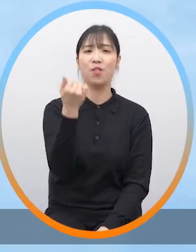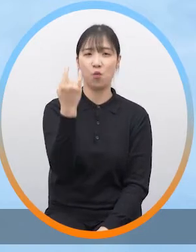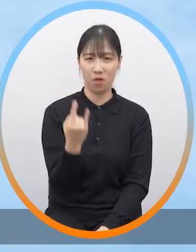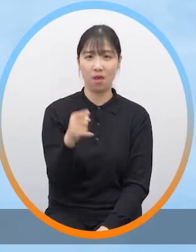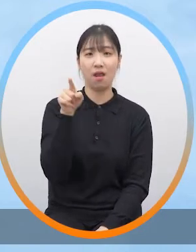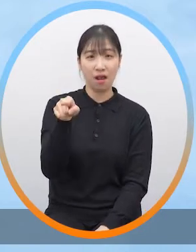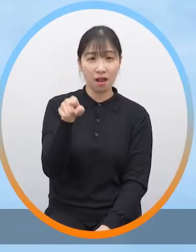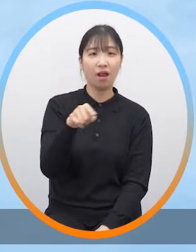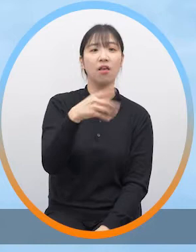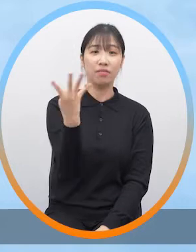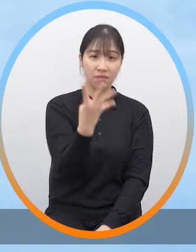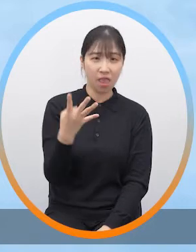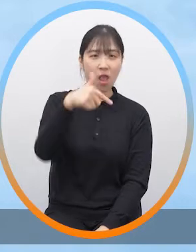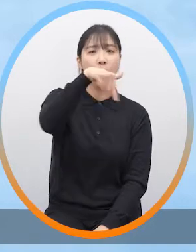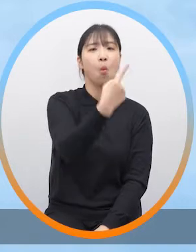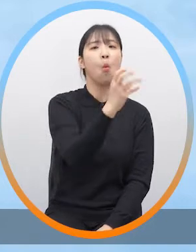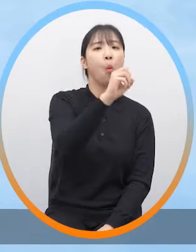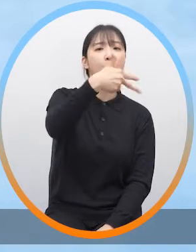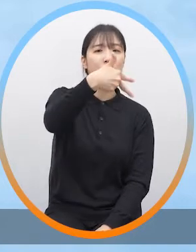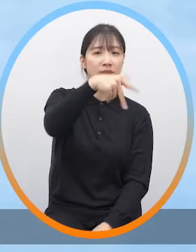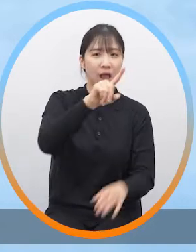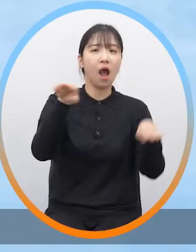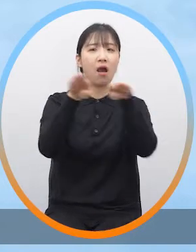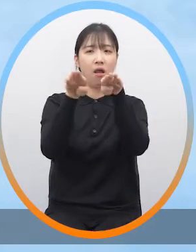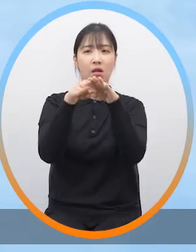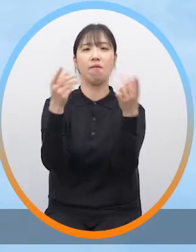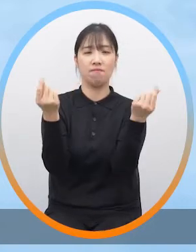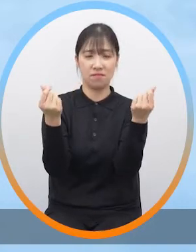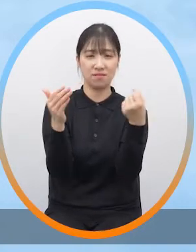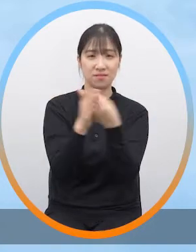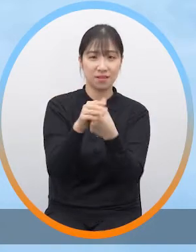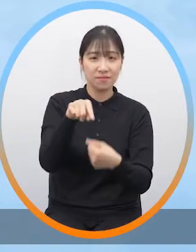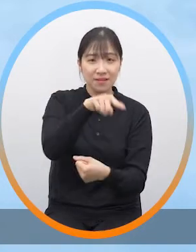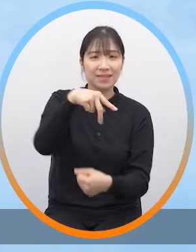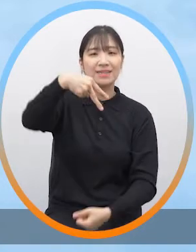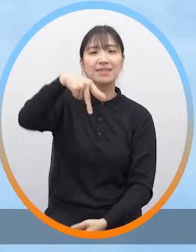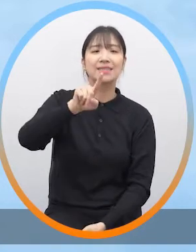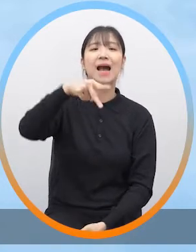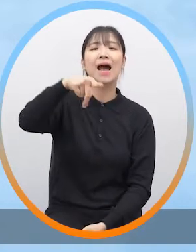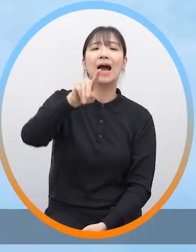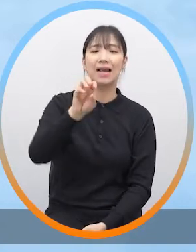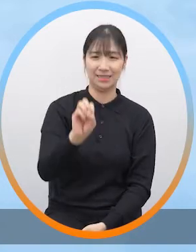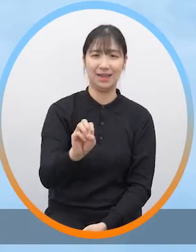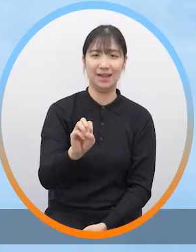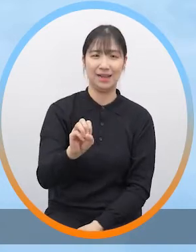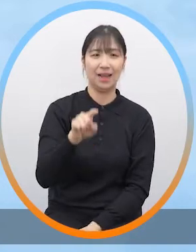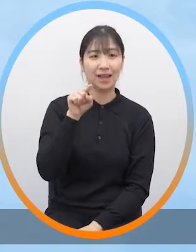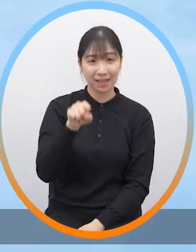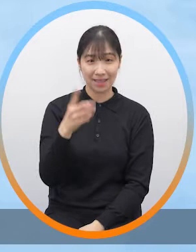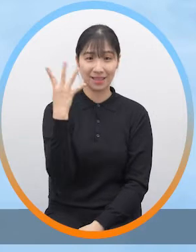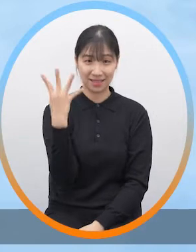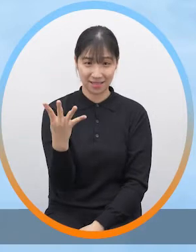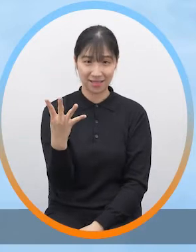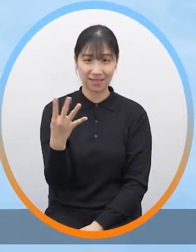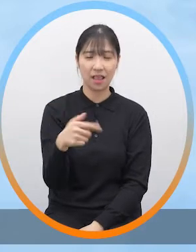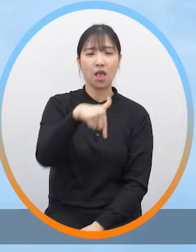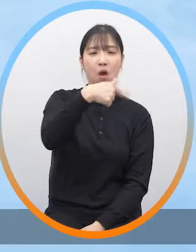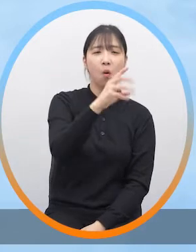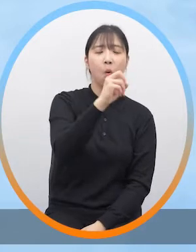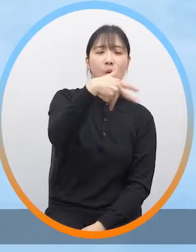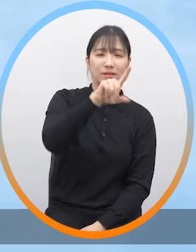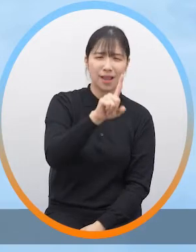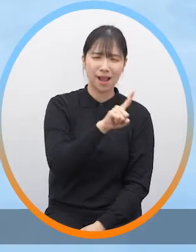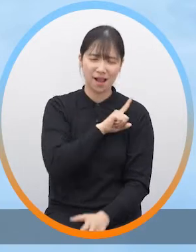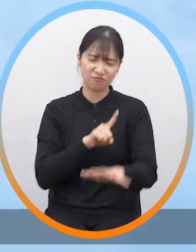4분은 거의 공자급으로 칩니다. 그래서 이분들을 사상이라고 하거든요. 이 4분하고 공자의